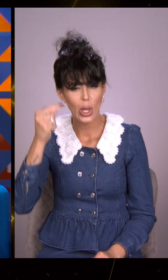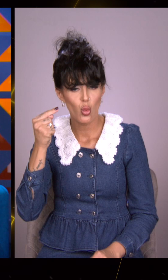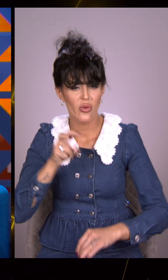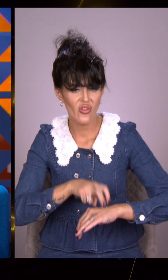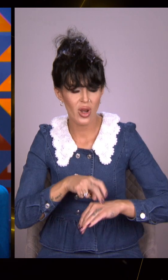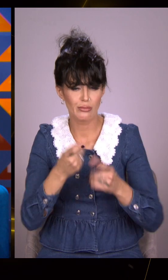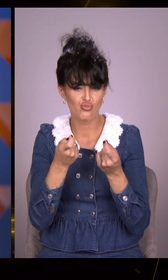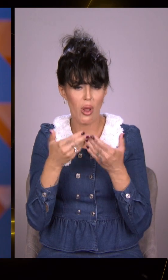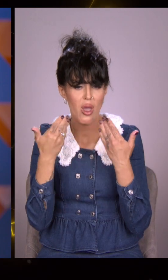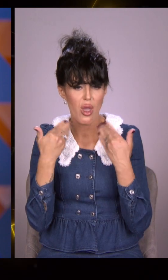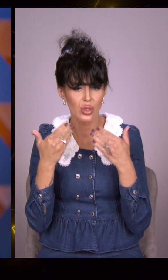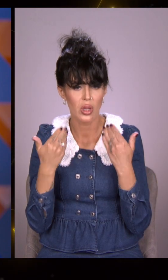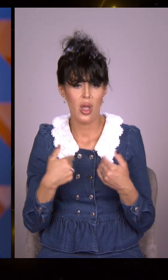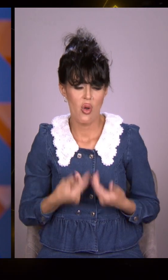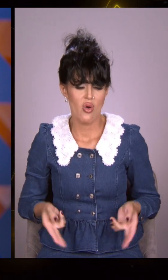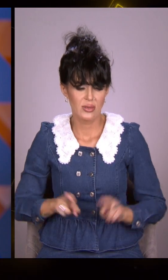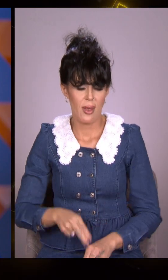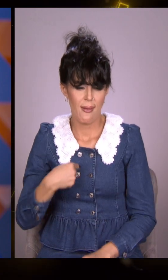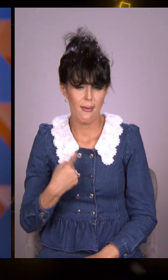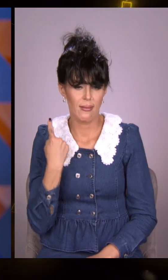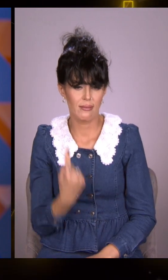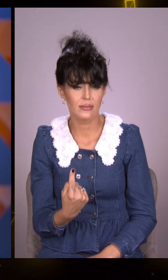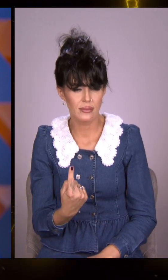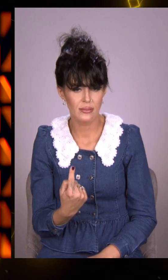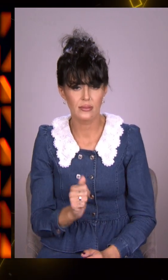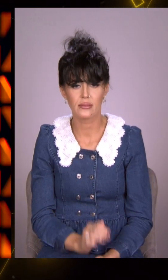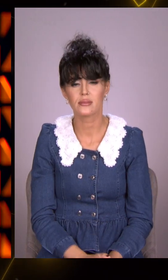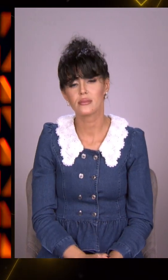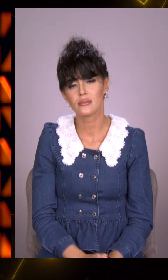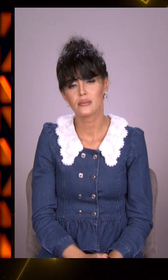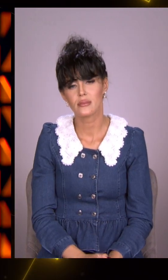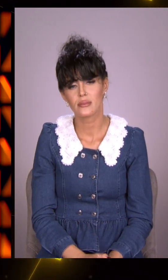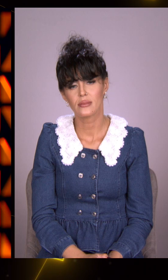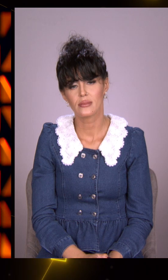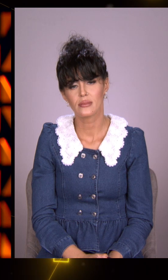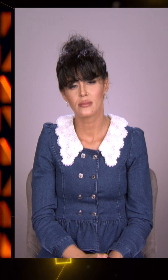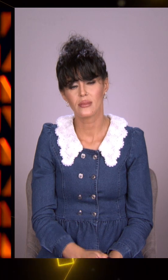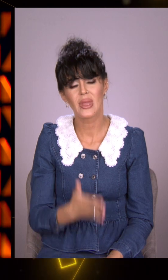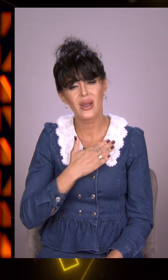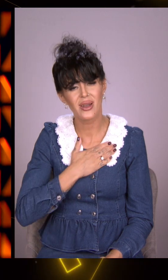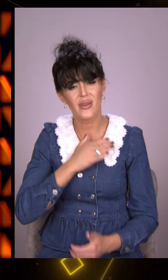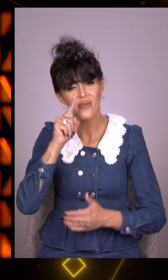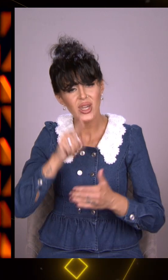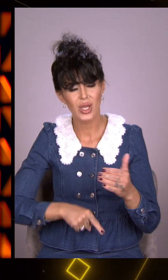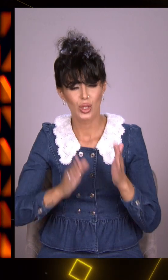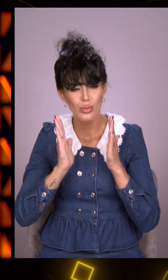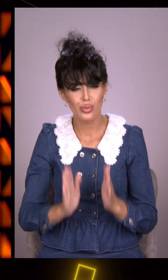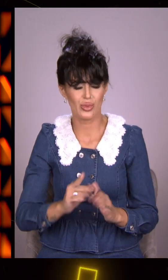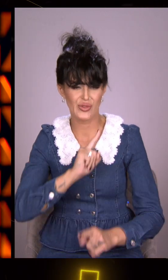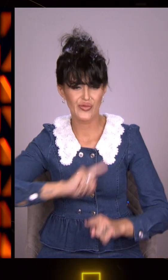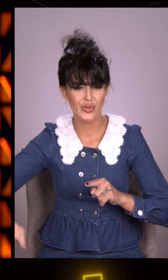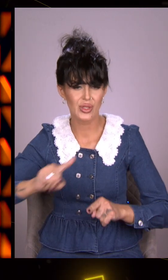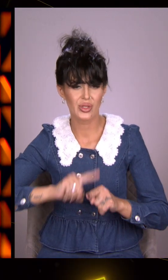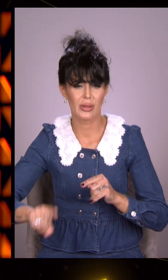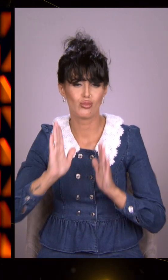ви тут залишилися знову самі? Ну так. Олексію, я сподіваюся, що якомога швидше